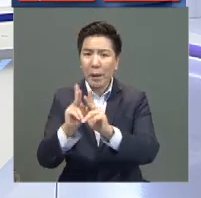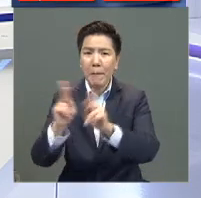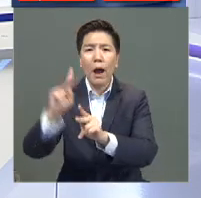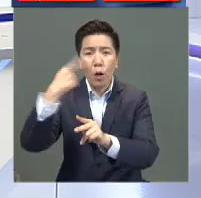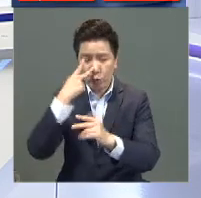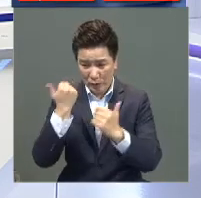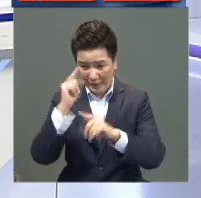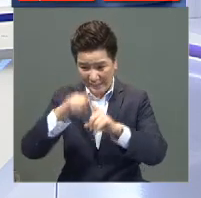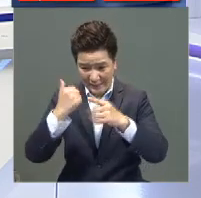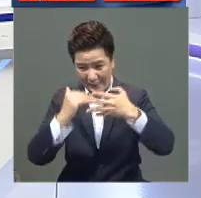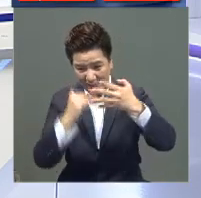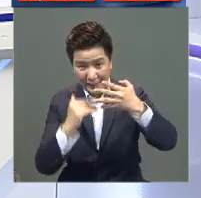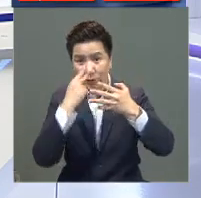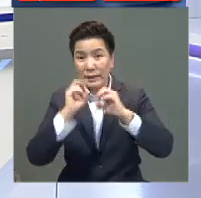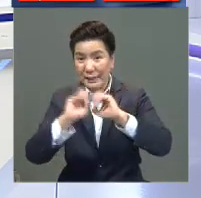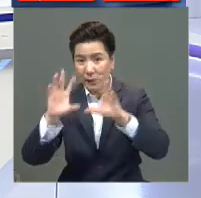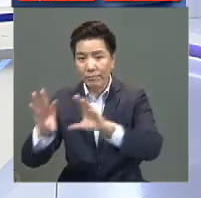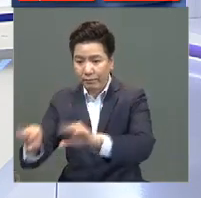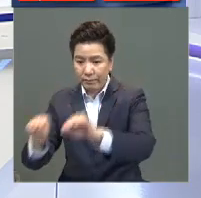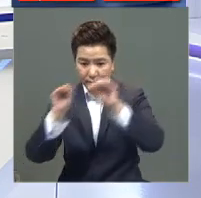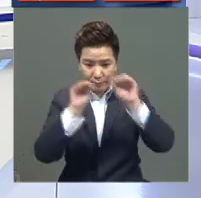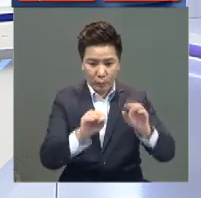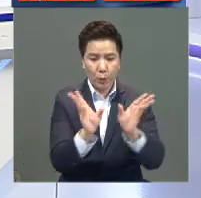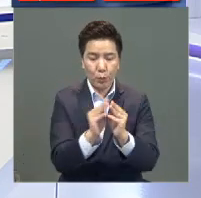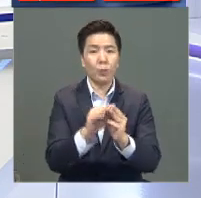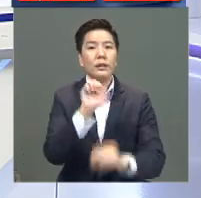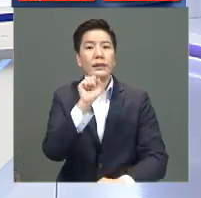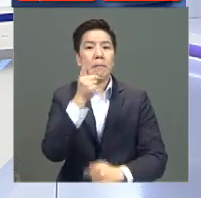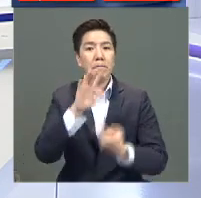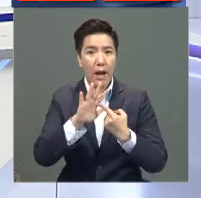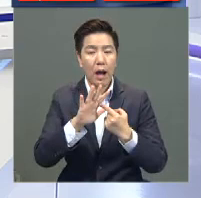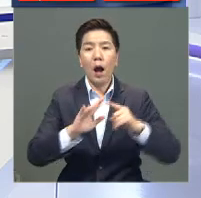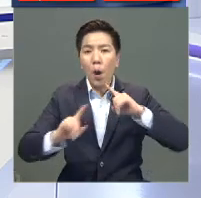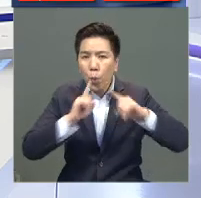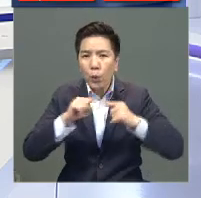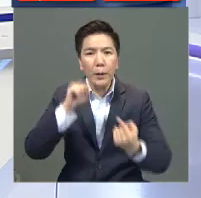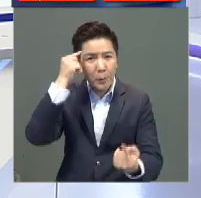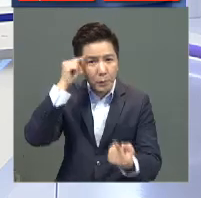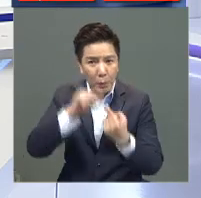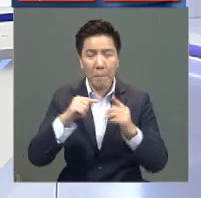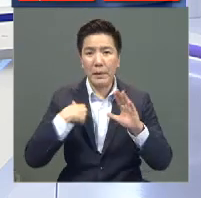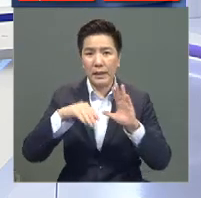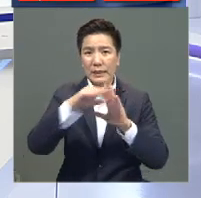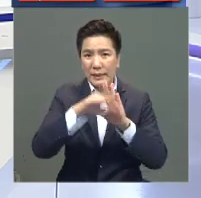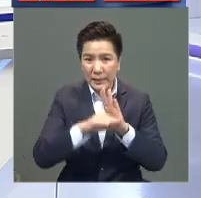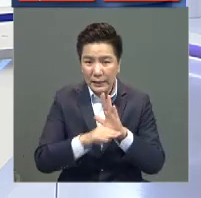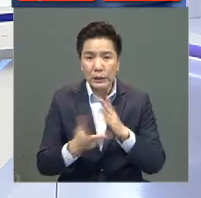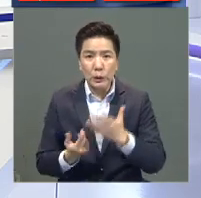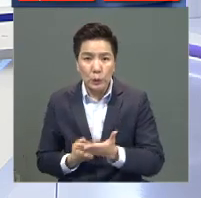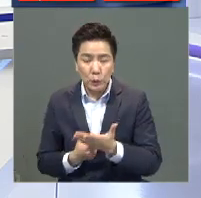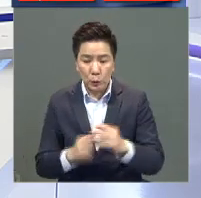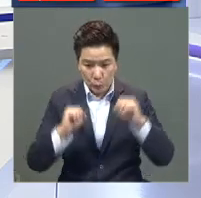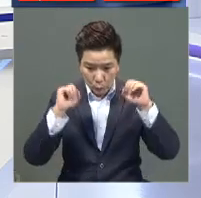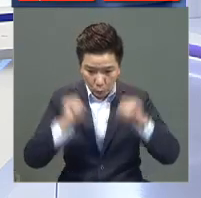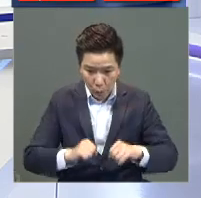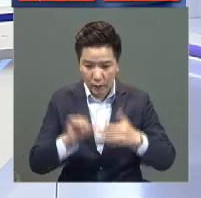เจนในช่วงปลายเดือนนี้แล้วก็จะหยิบยกเข้าสู่ที่ประชุมสภาเดี๋ยวจะมาหารือกันอีกอันนี้กระบวนการกว่าจะเข้าสู่ว่าตก